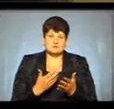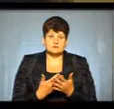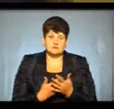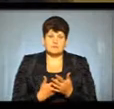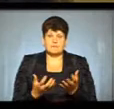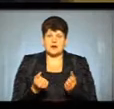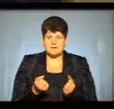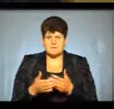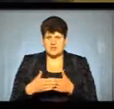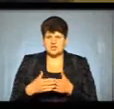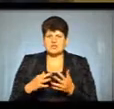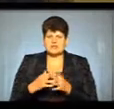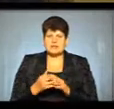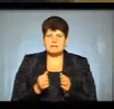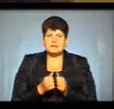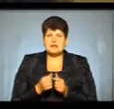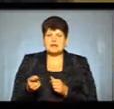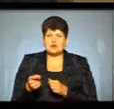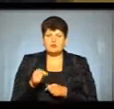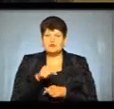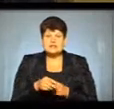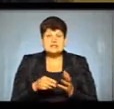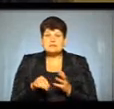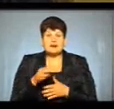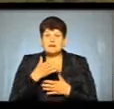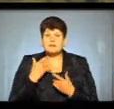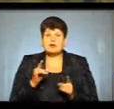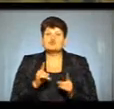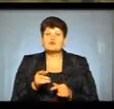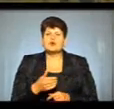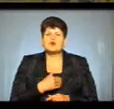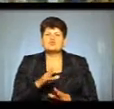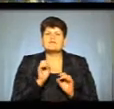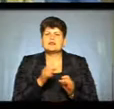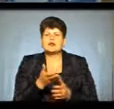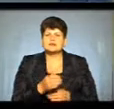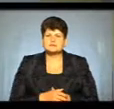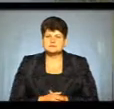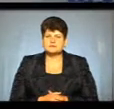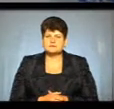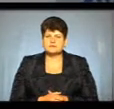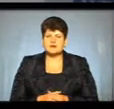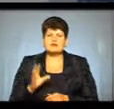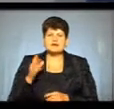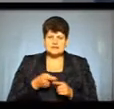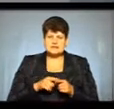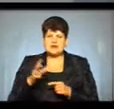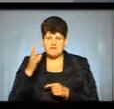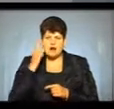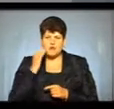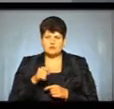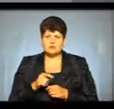села біля Тернополя, вони землі не мають. Що ви хочете їм віддати? Це враховано. Ми